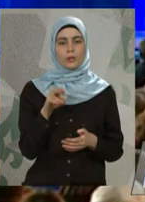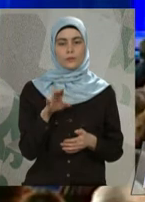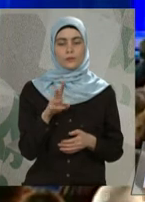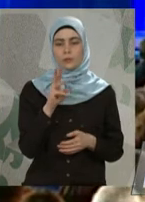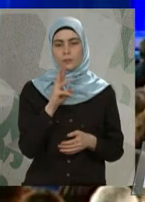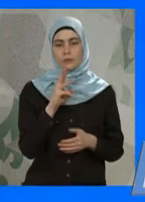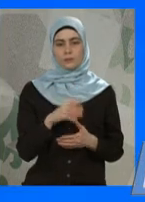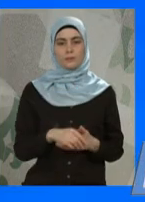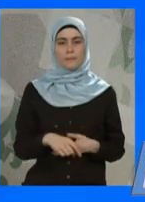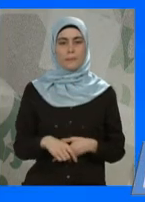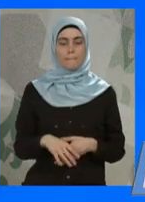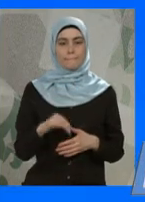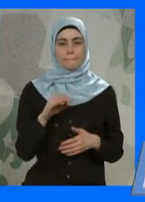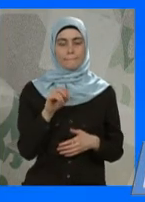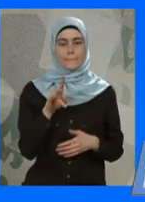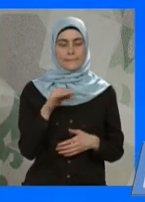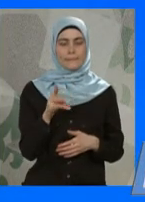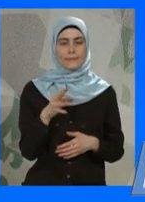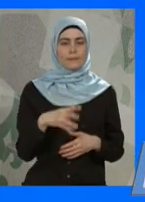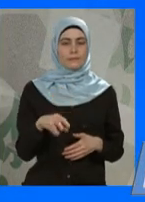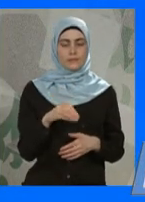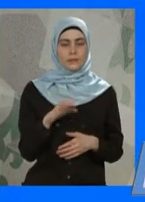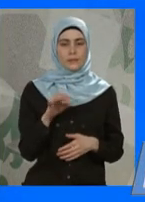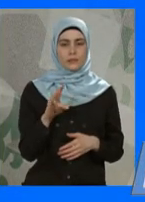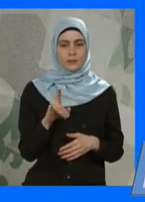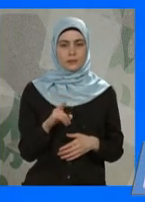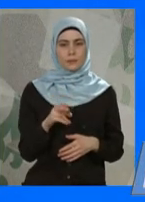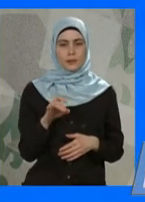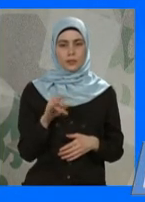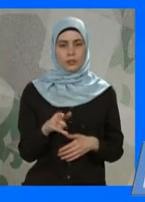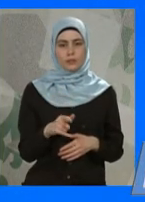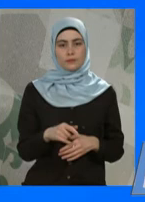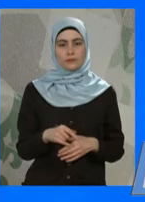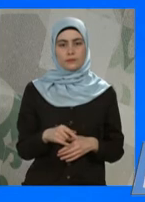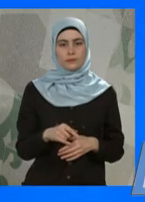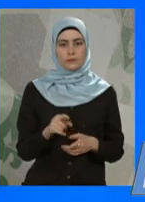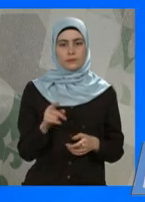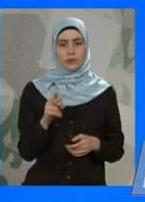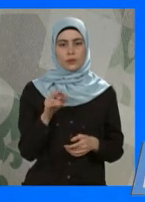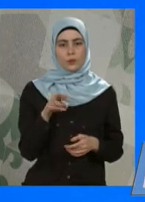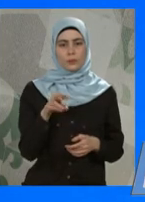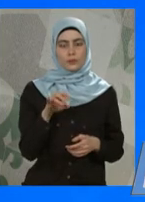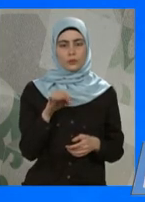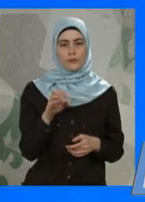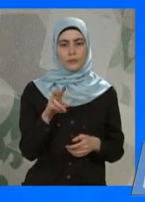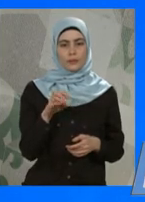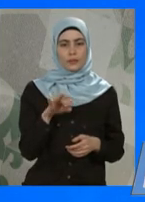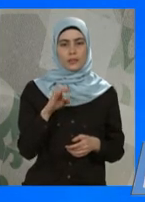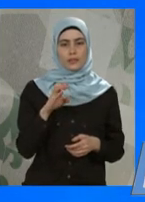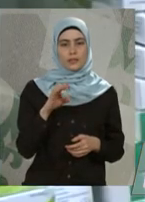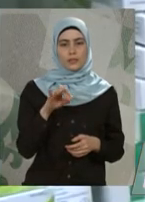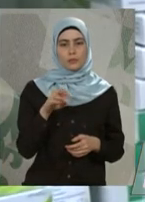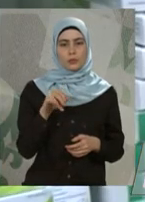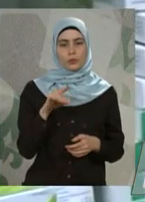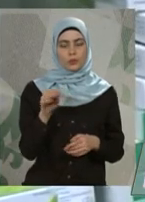заработной плате и единым для всей страны перечнем компенсационных выплат и стимулирующих